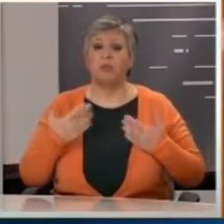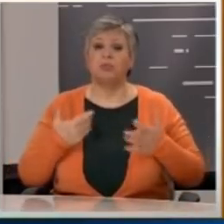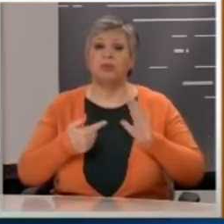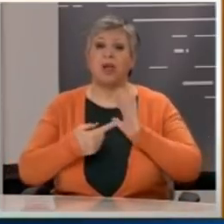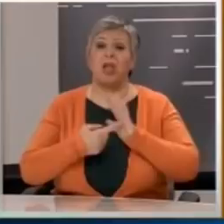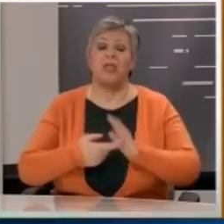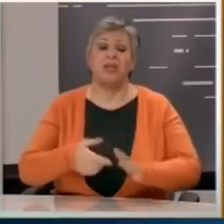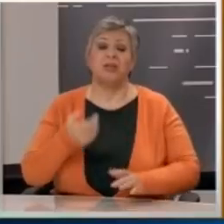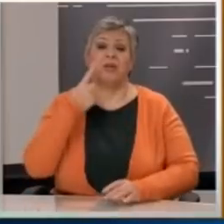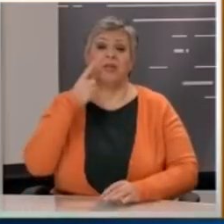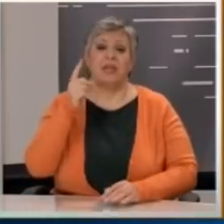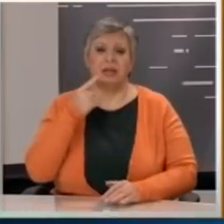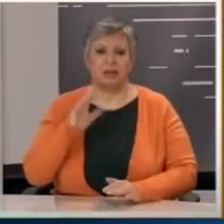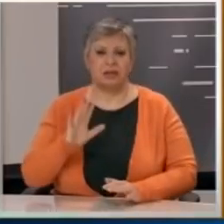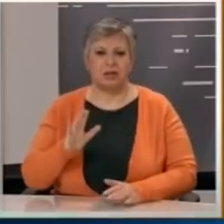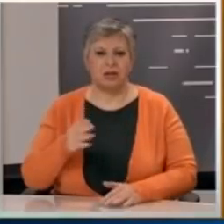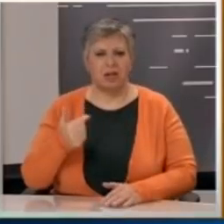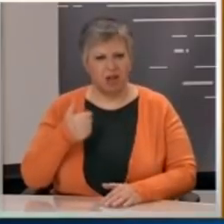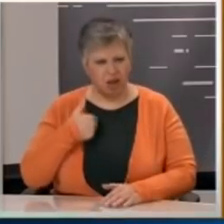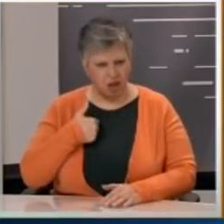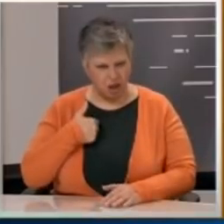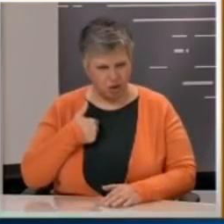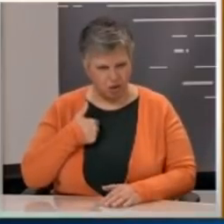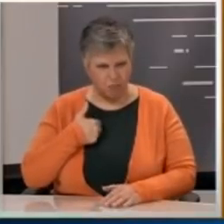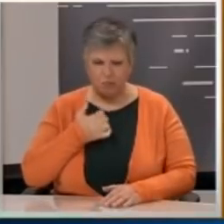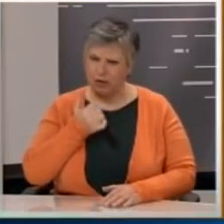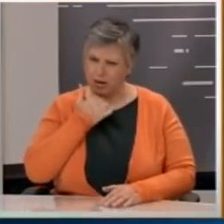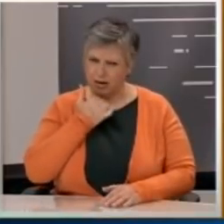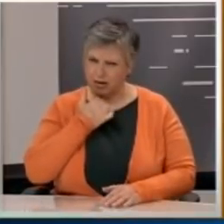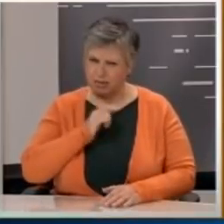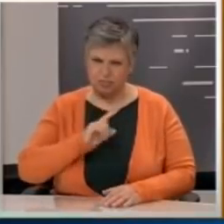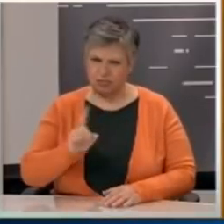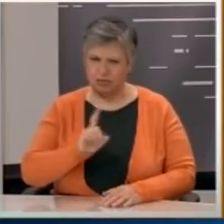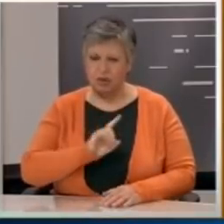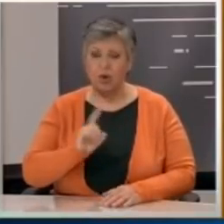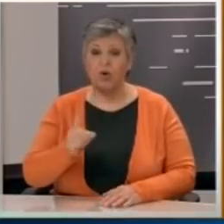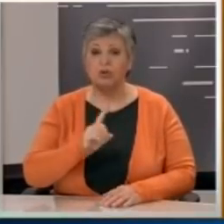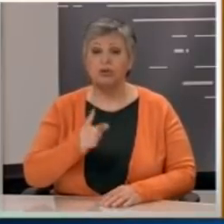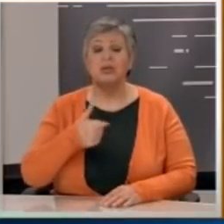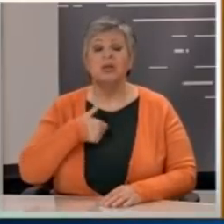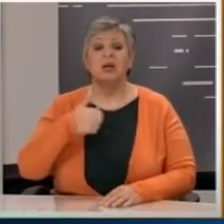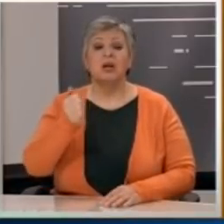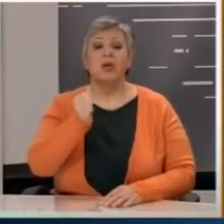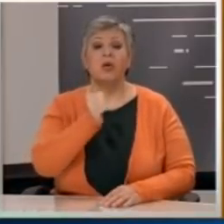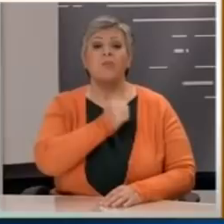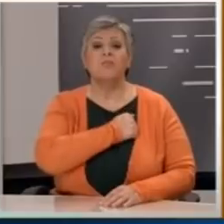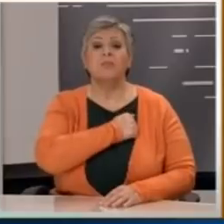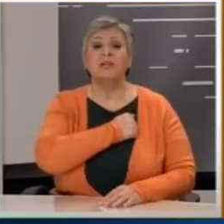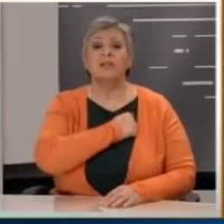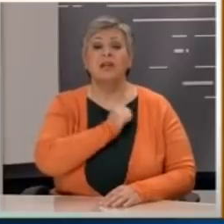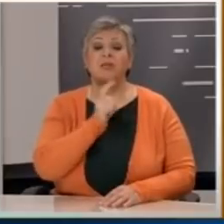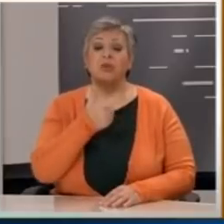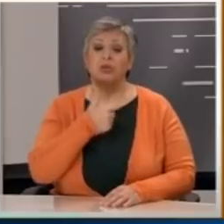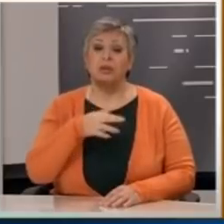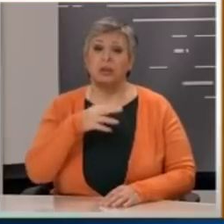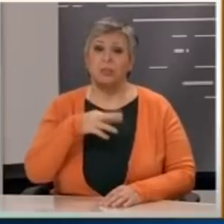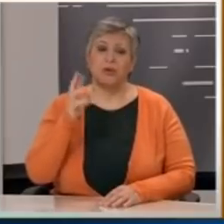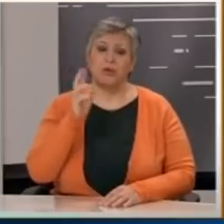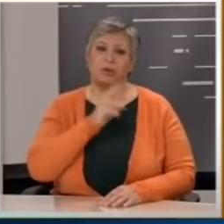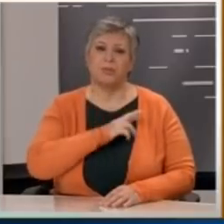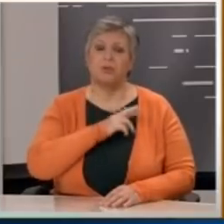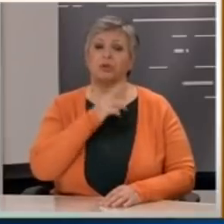ότι πάει σε... Εγώ δεν έκανα φάουλ. Εγώ θεωρώ την παρουσία του Πρωθυπουργού στις ομιλίες των πολιτικών